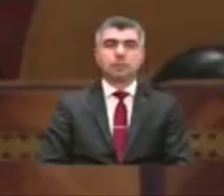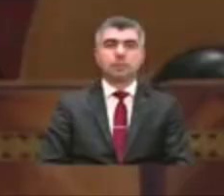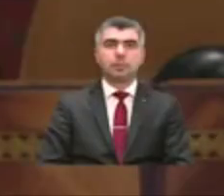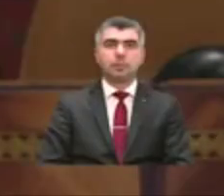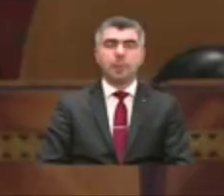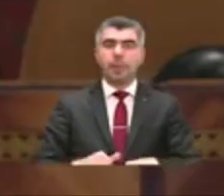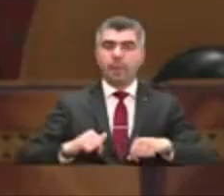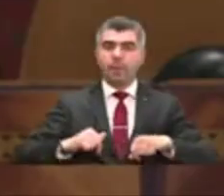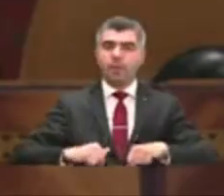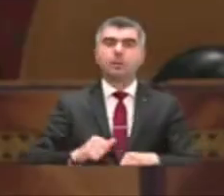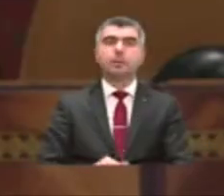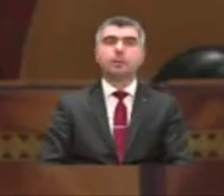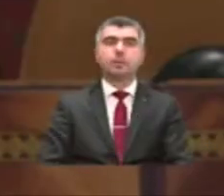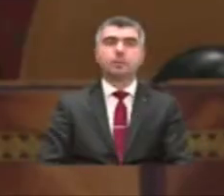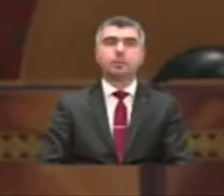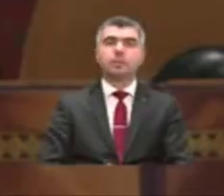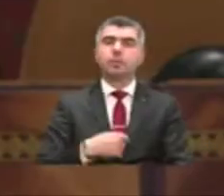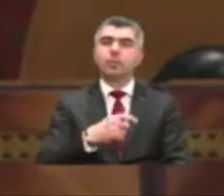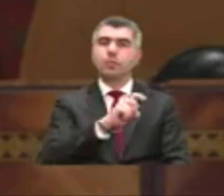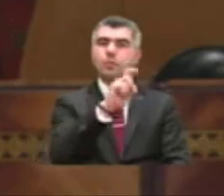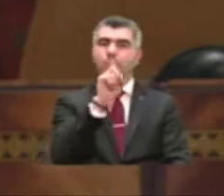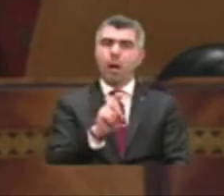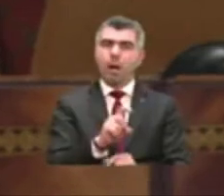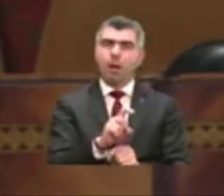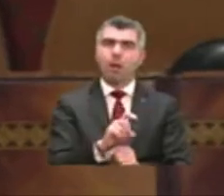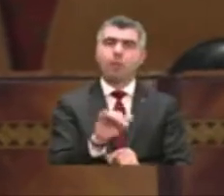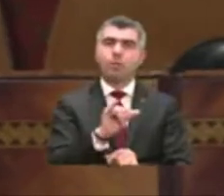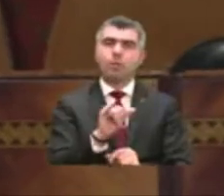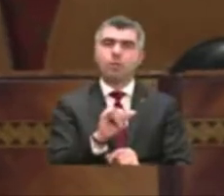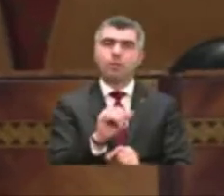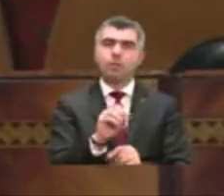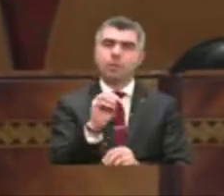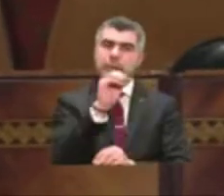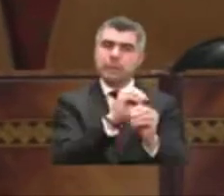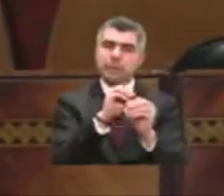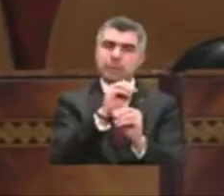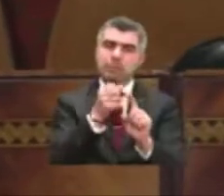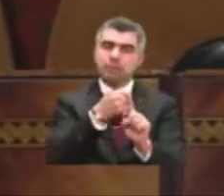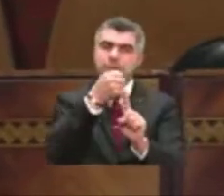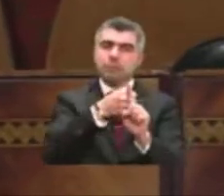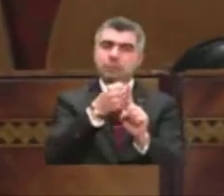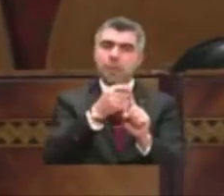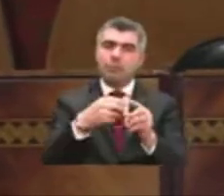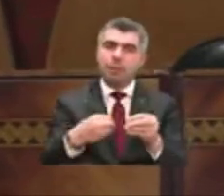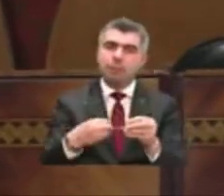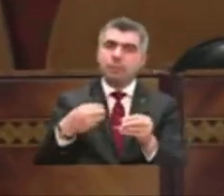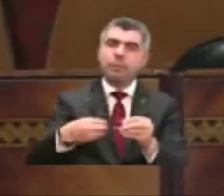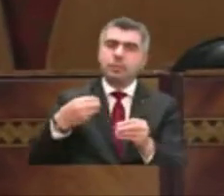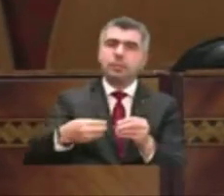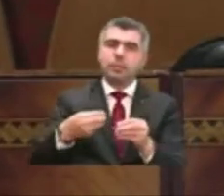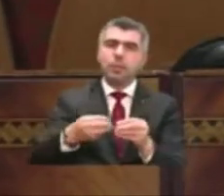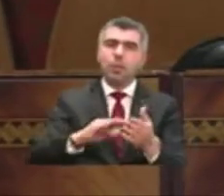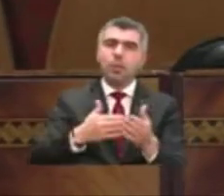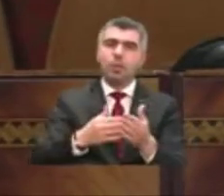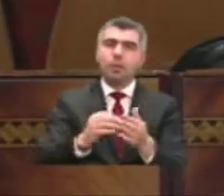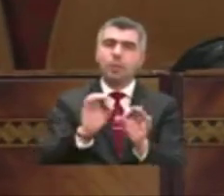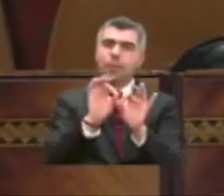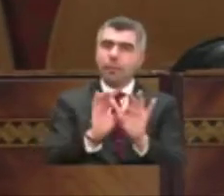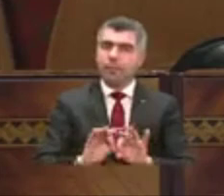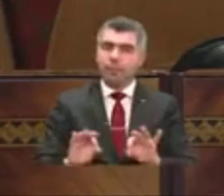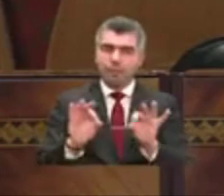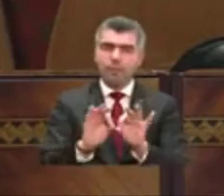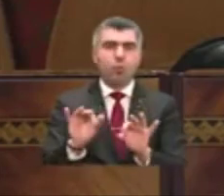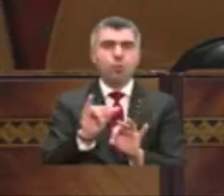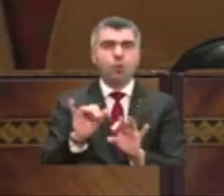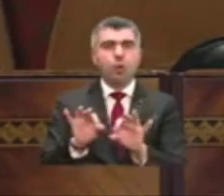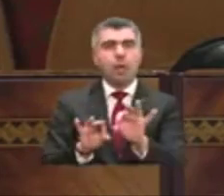سيد الوزير، نتساءل عن مآل الأوراش الطرقية التي تعرف تعثرا في إنجازها، وما هي الإجراءات